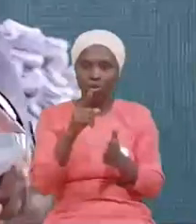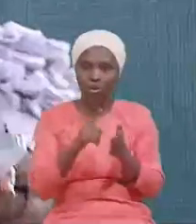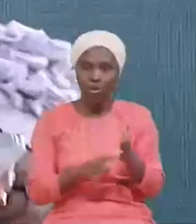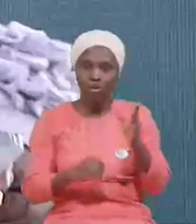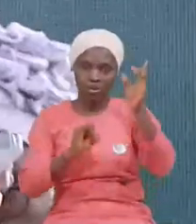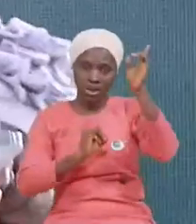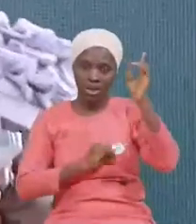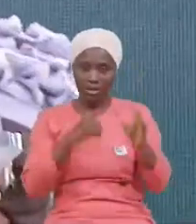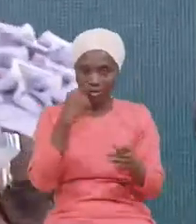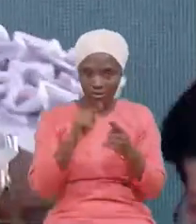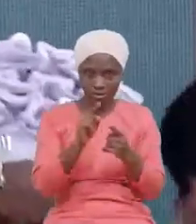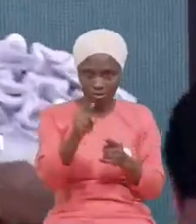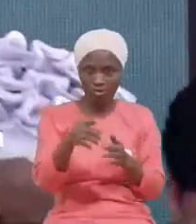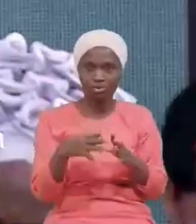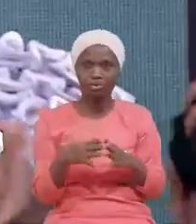Ce que je vous dis,